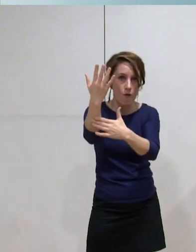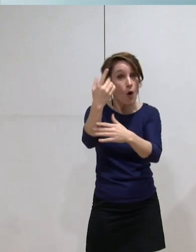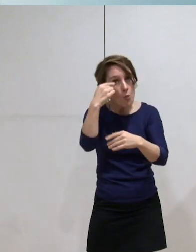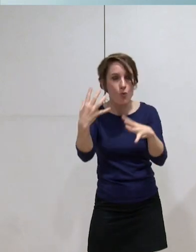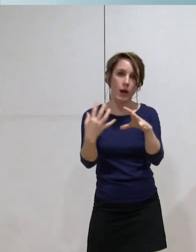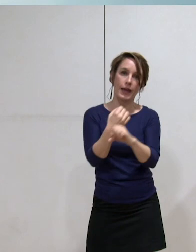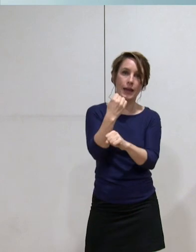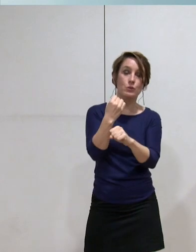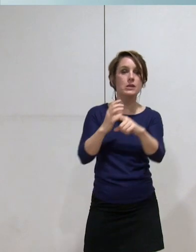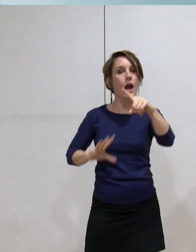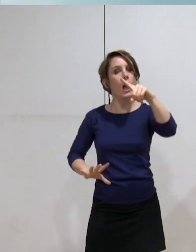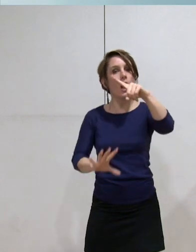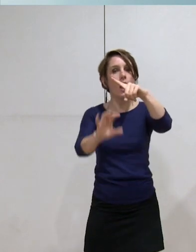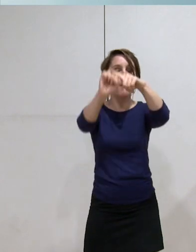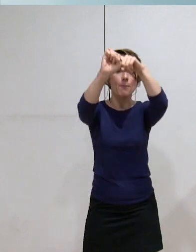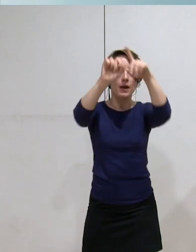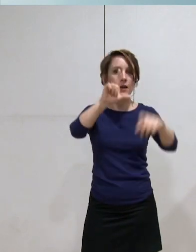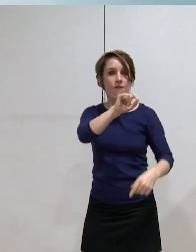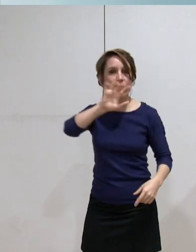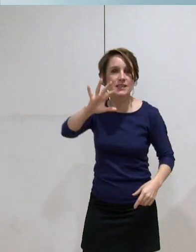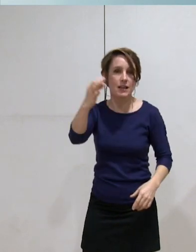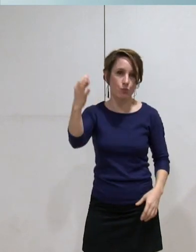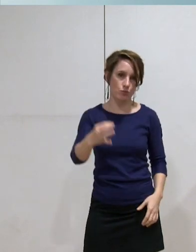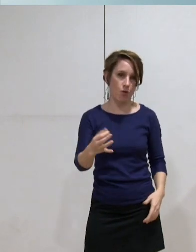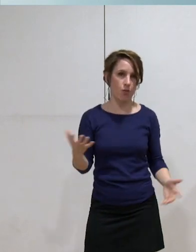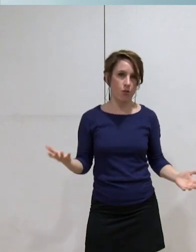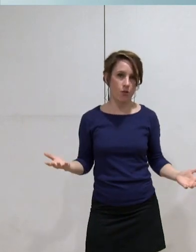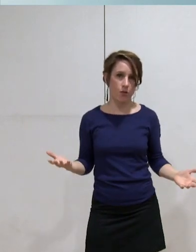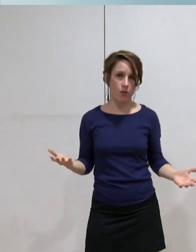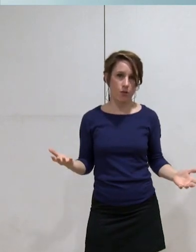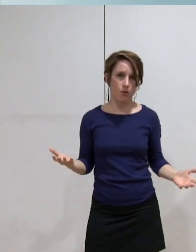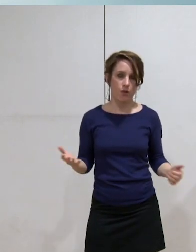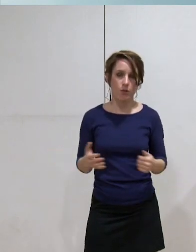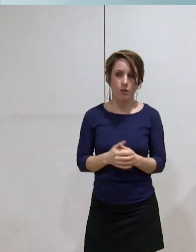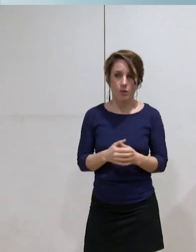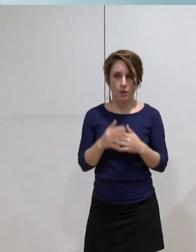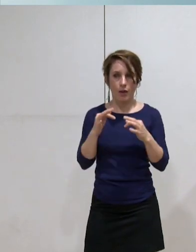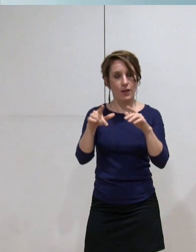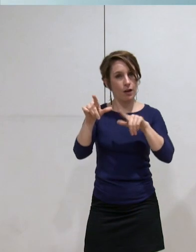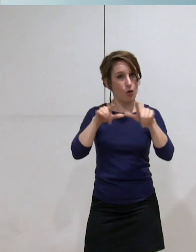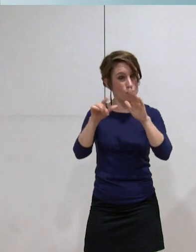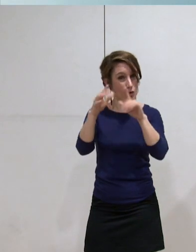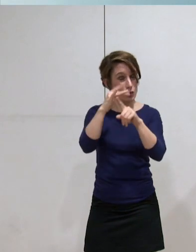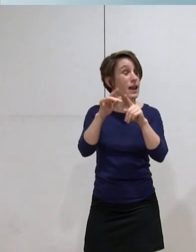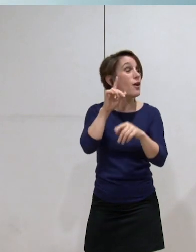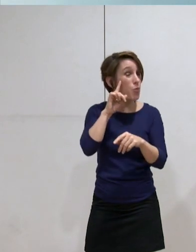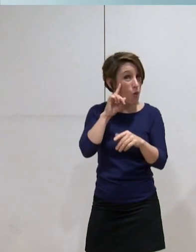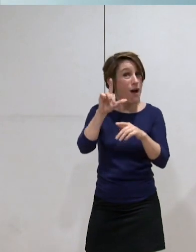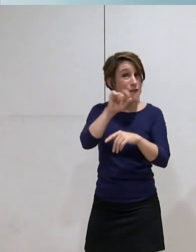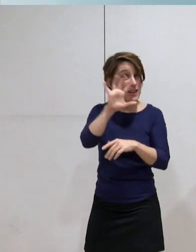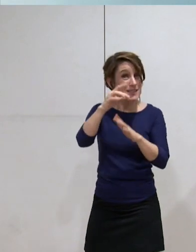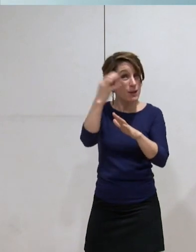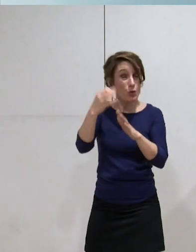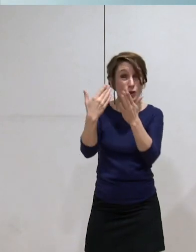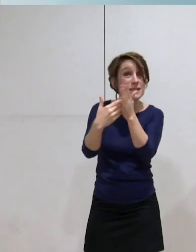arriver en 2025 à respecter les 25 % de logement social inscrit dans la loi